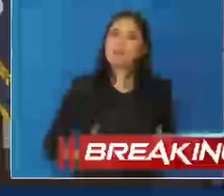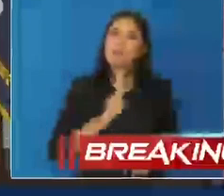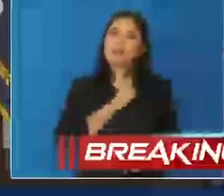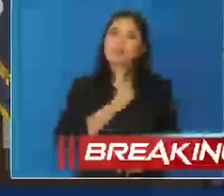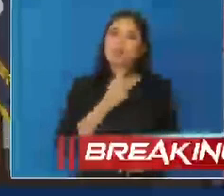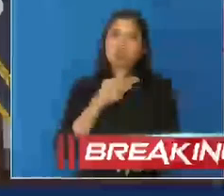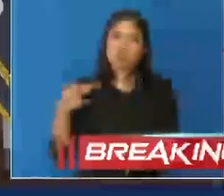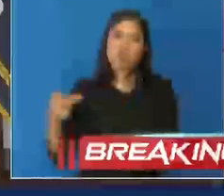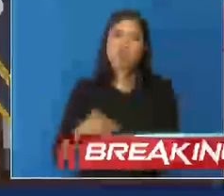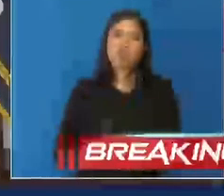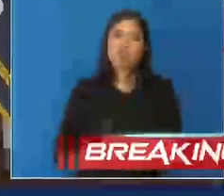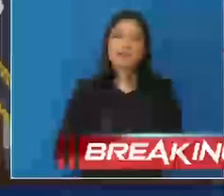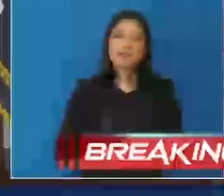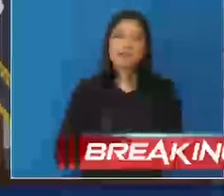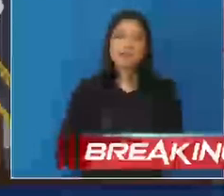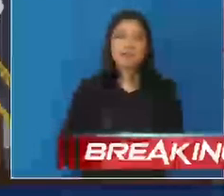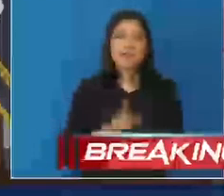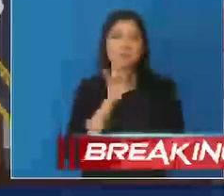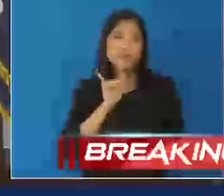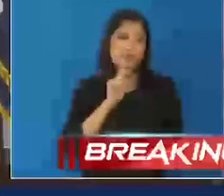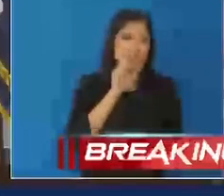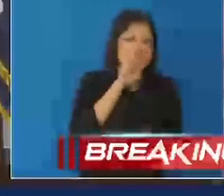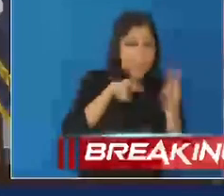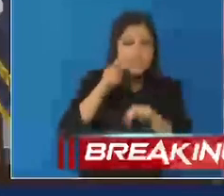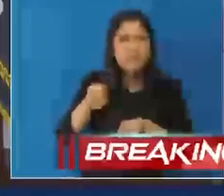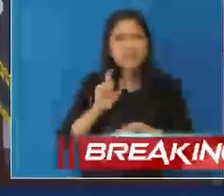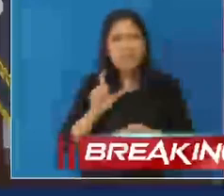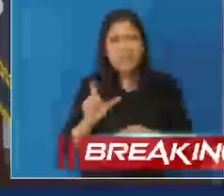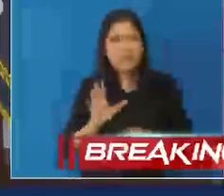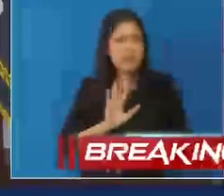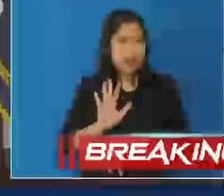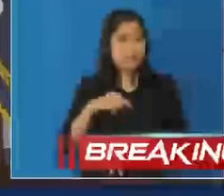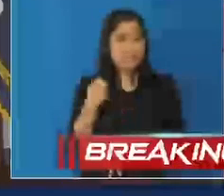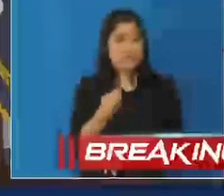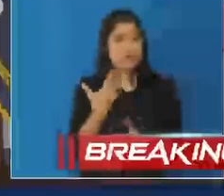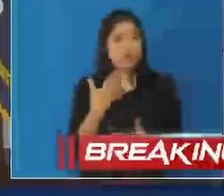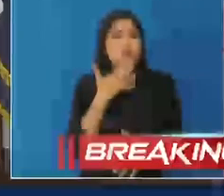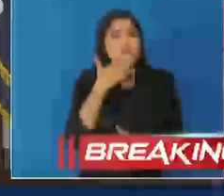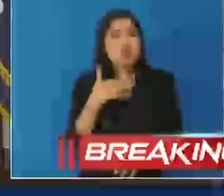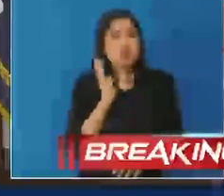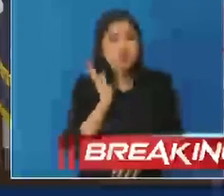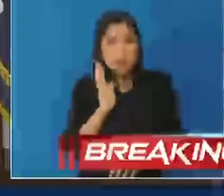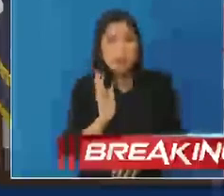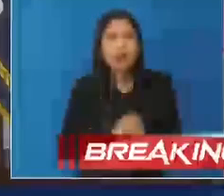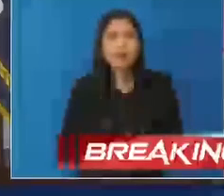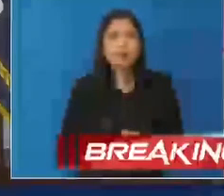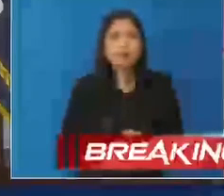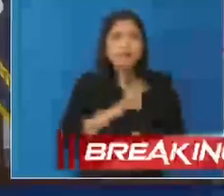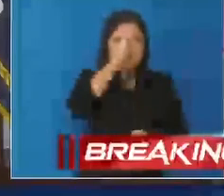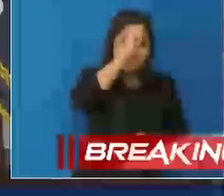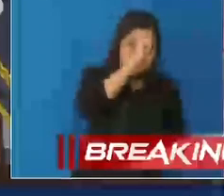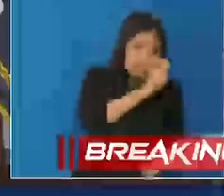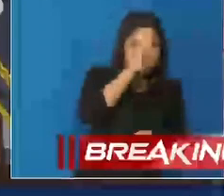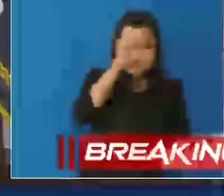perlu kemudian kita mencari-cari cara karena Shake katnya kita sudah memiliki itu bertoleransi lah dengan